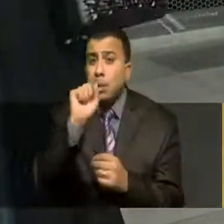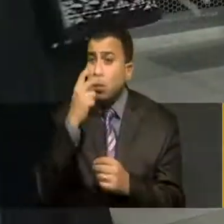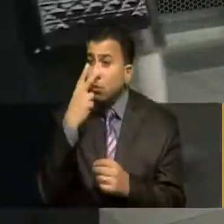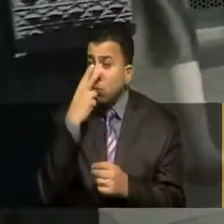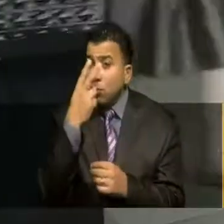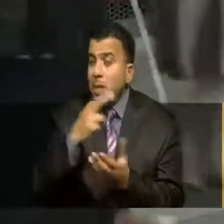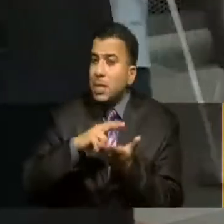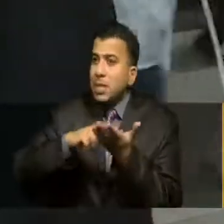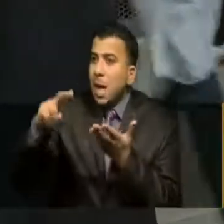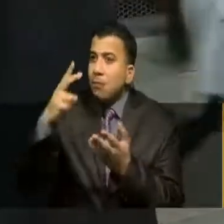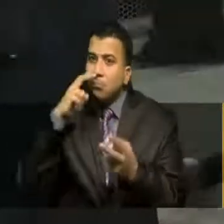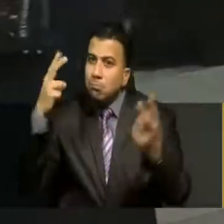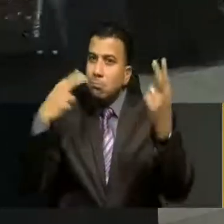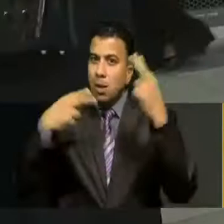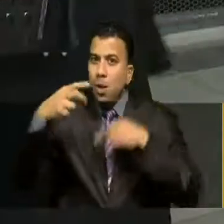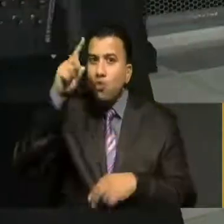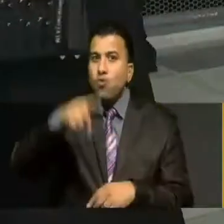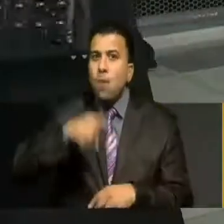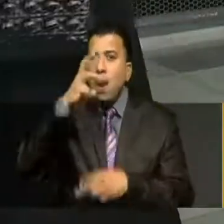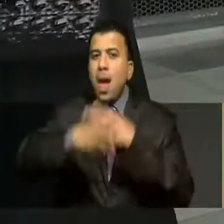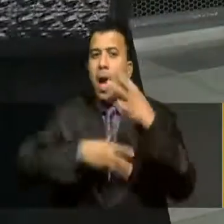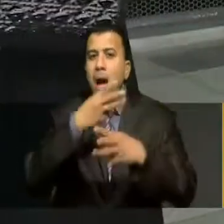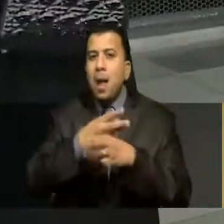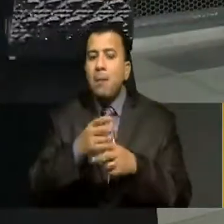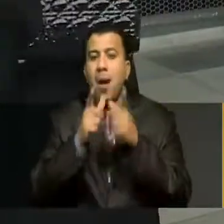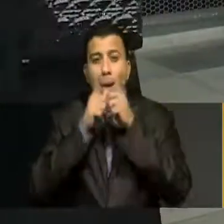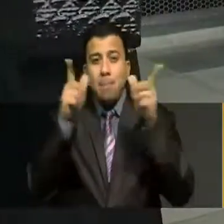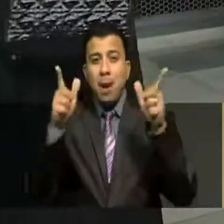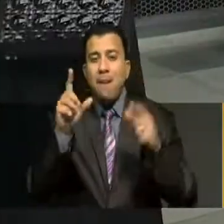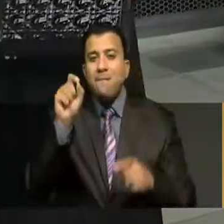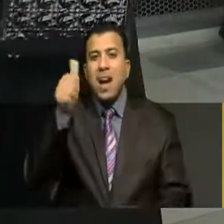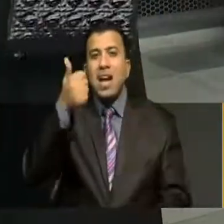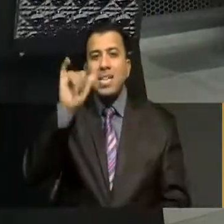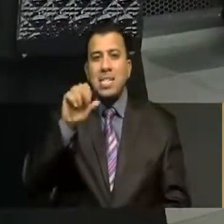المساهمة في إيصالها في اليوم العالمي للعصا البيضاء. لأخبار الدار فايزة ضنحان.